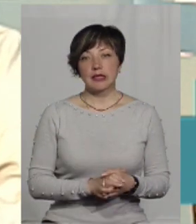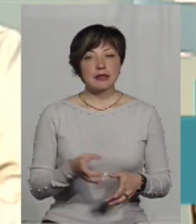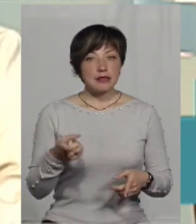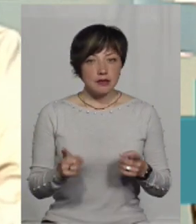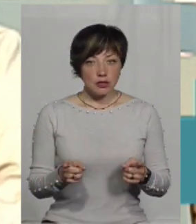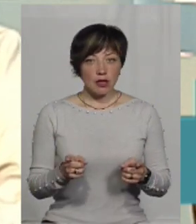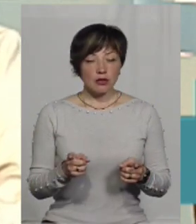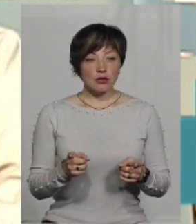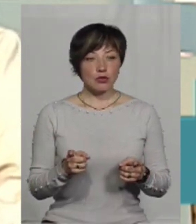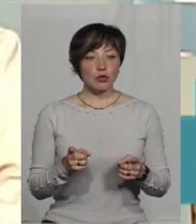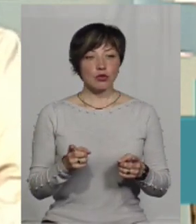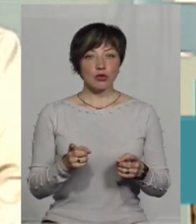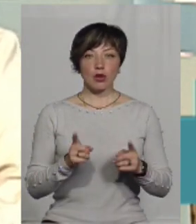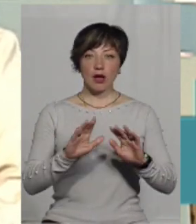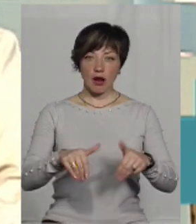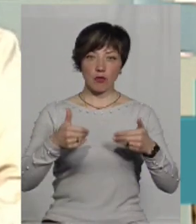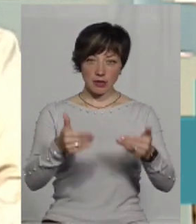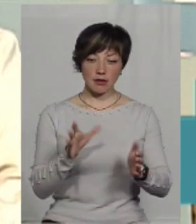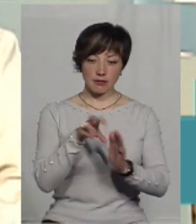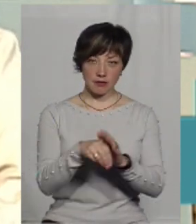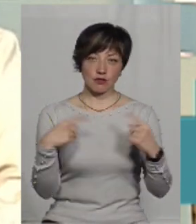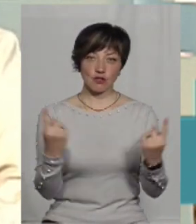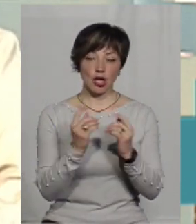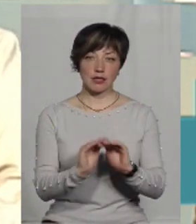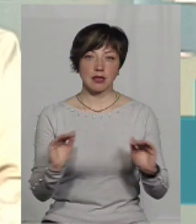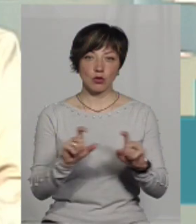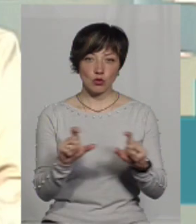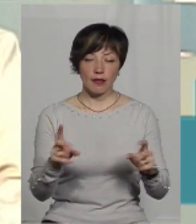звичайно, цілковита рекомендація йти в звичайні